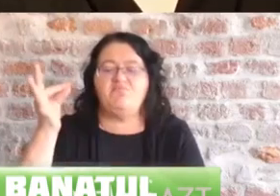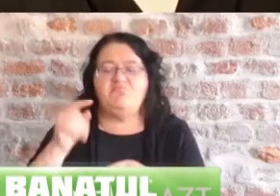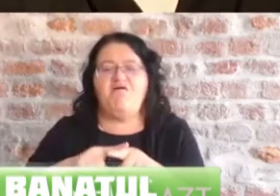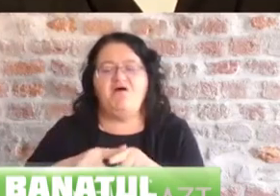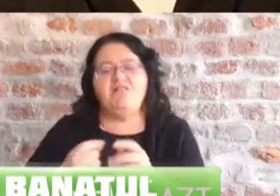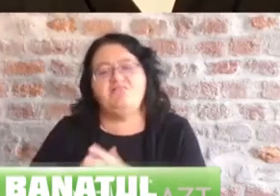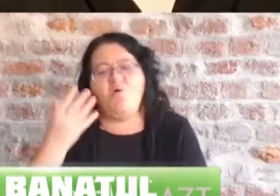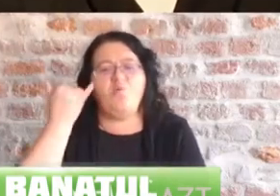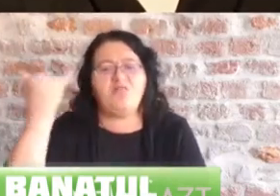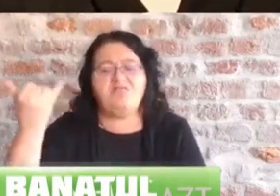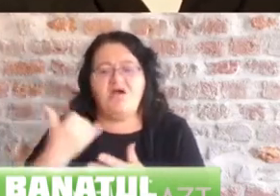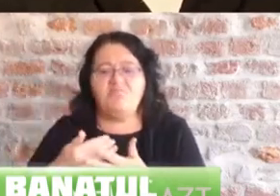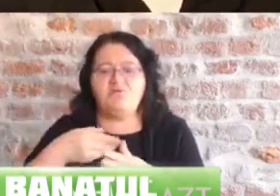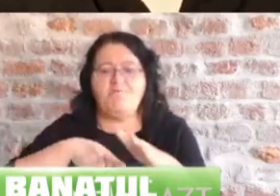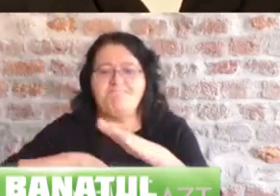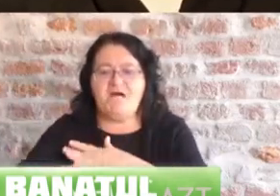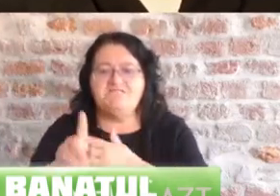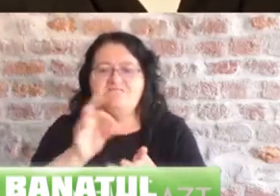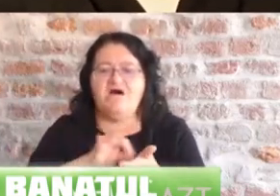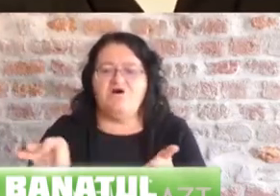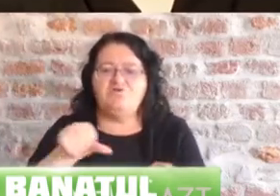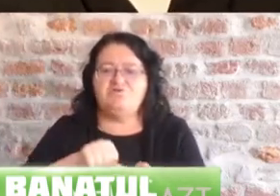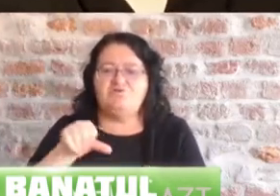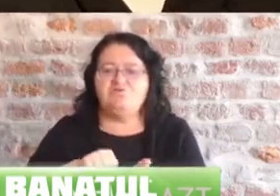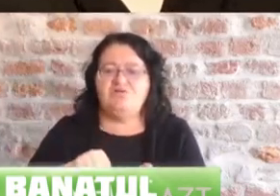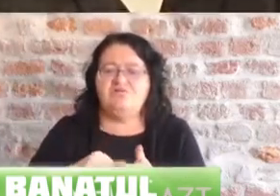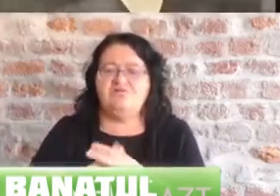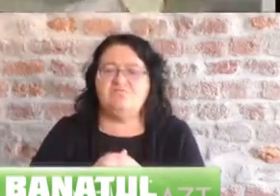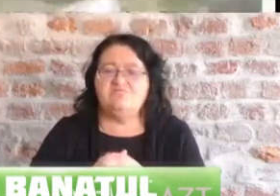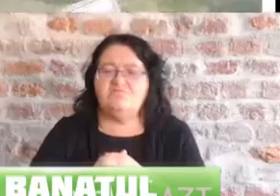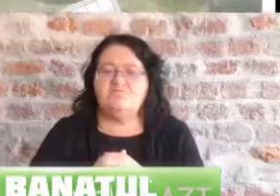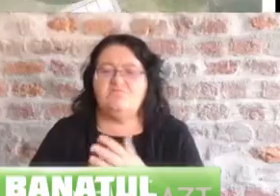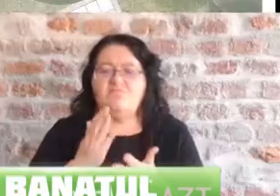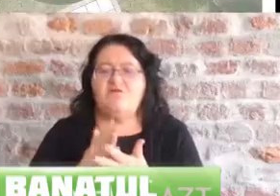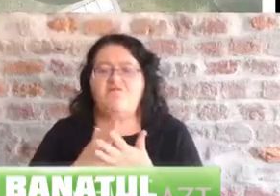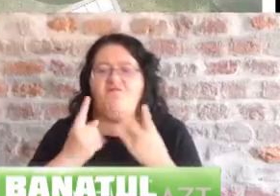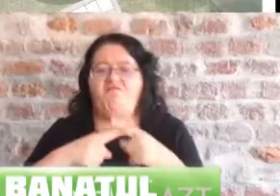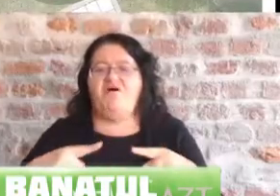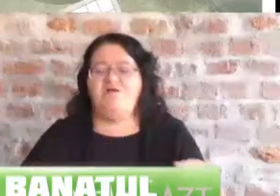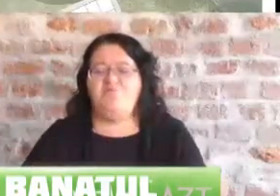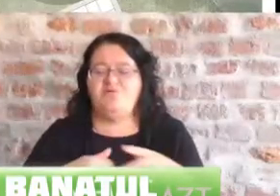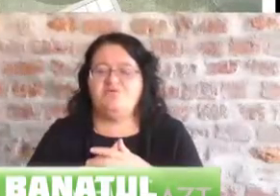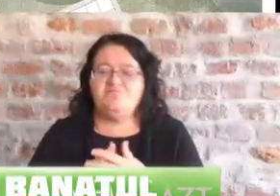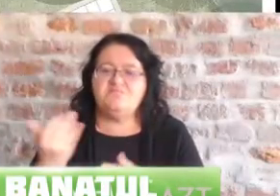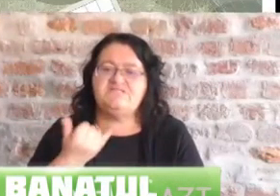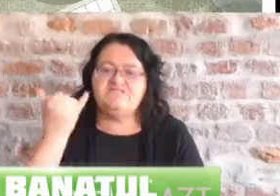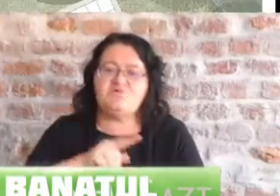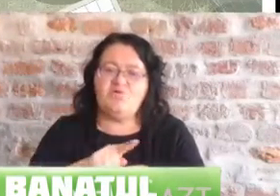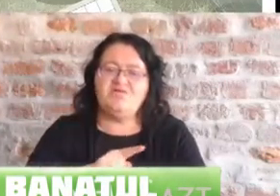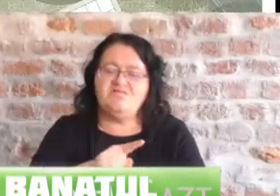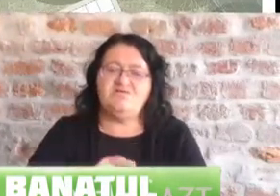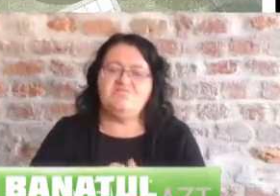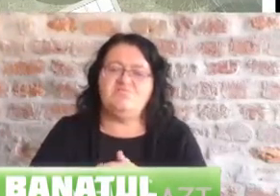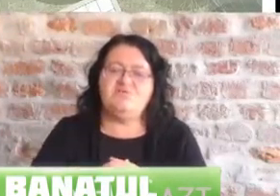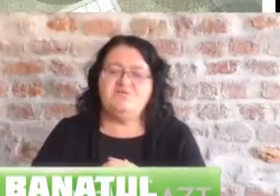de a refolosi pasajul acesta care a avut tot felul de istorii de-a lungul